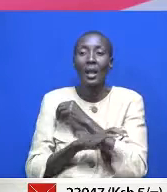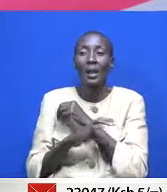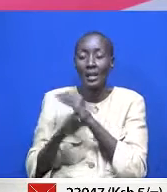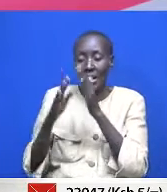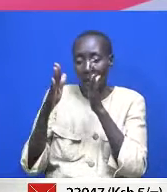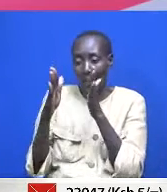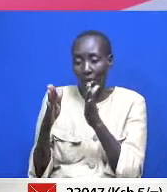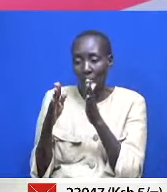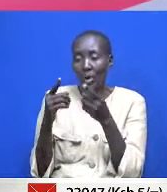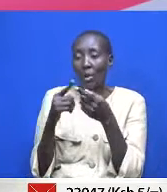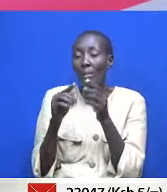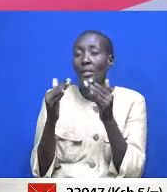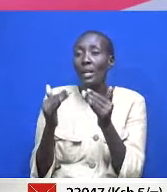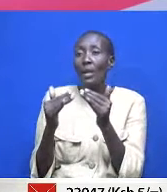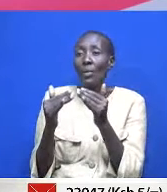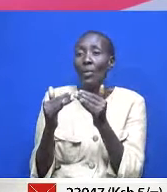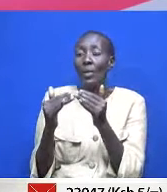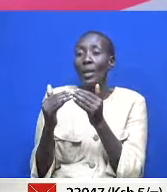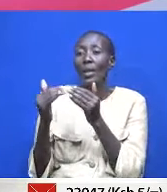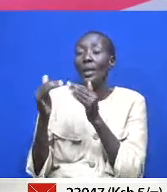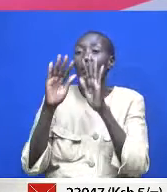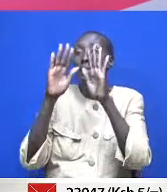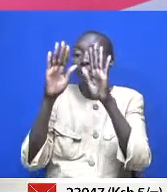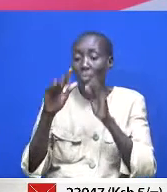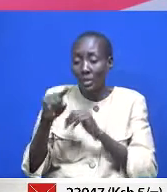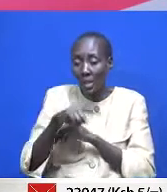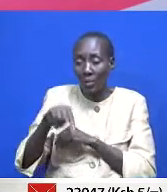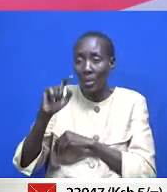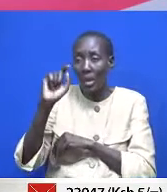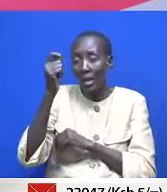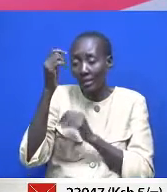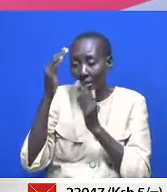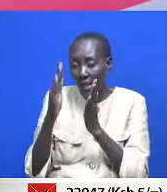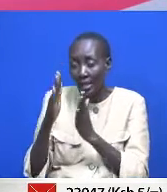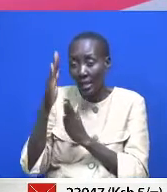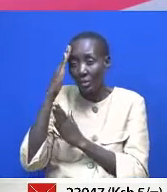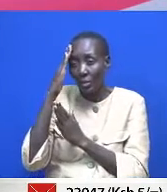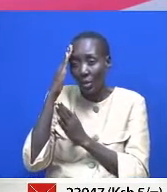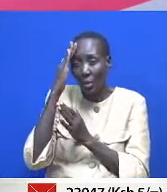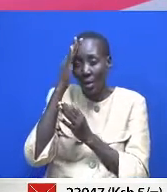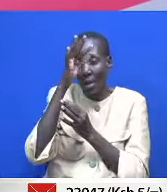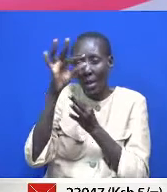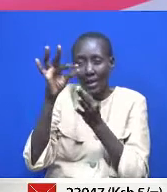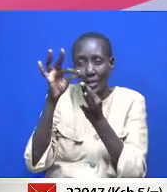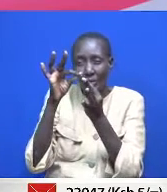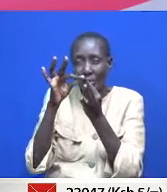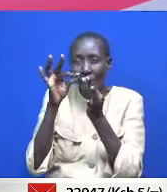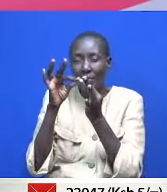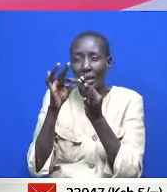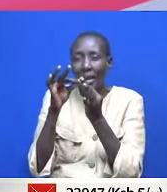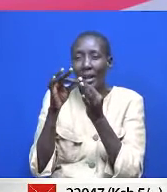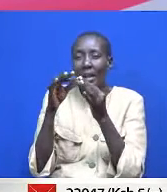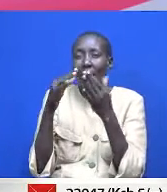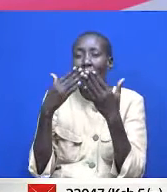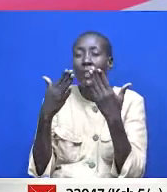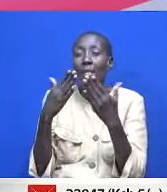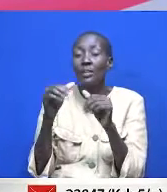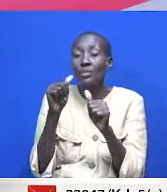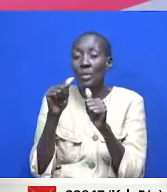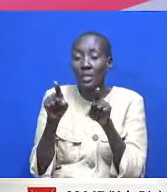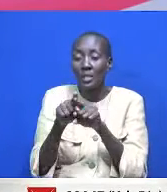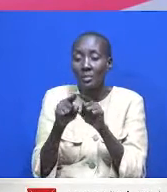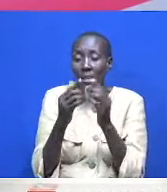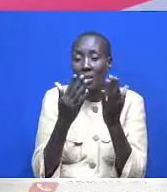Lakini sasa inahitaji kama sisi kama Wakenya sasa tujue ni haswa ni vitu gani, ni bidhaa gani ama ni huduma gani tunaweza